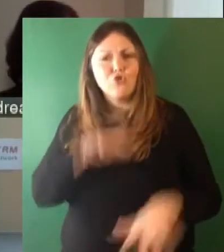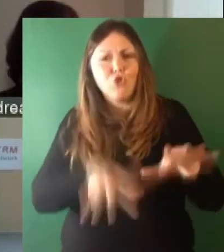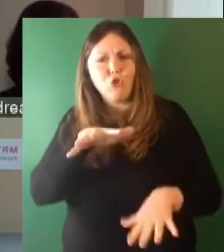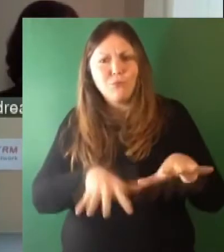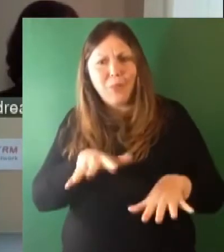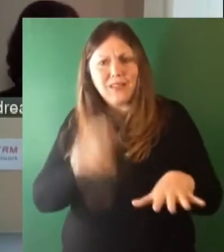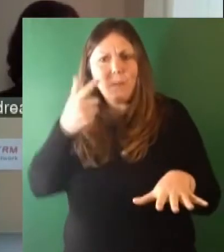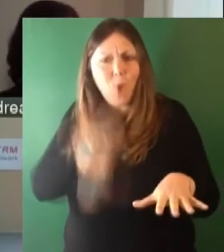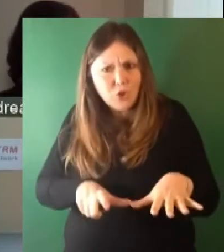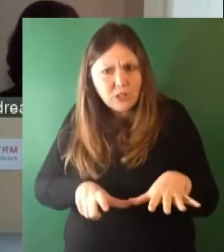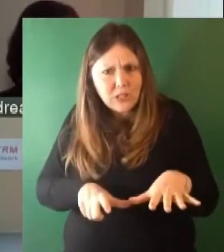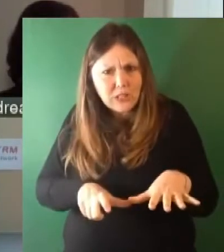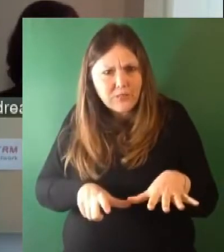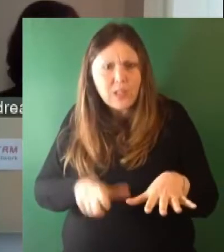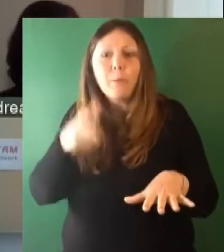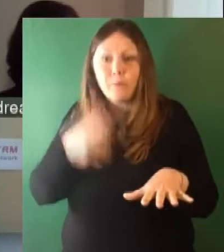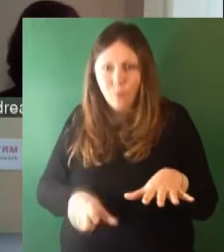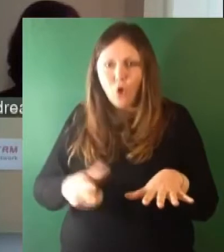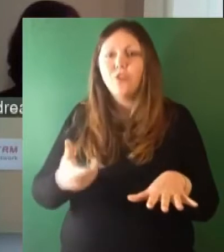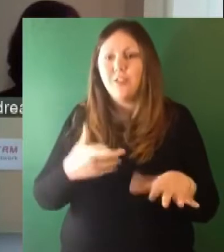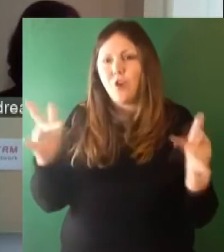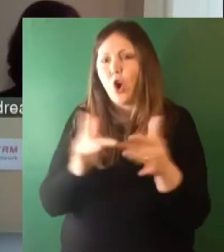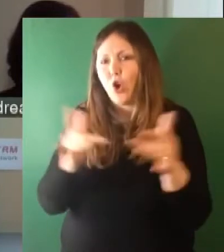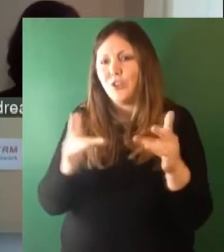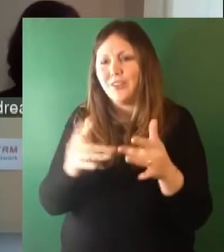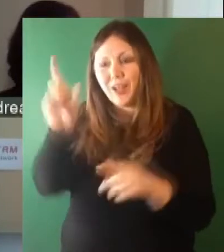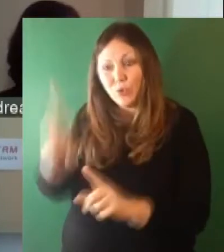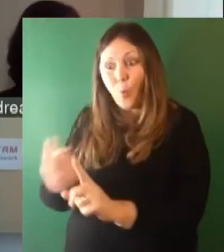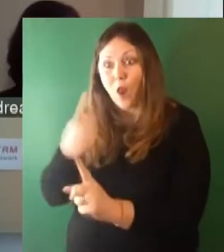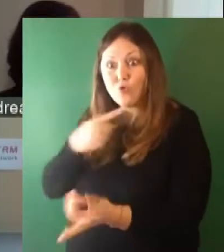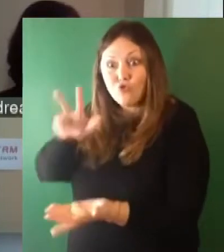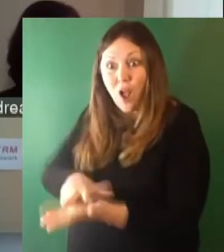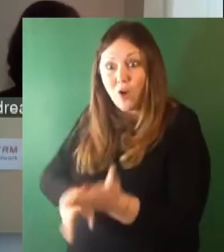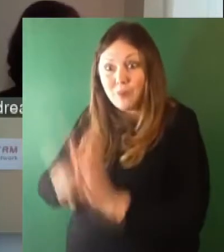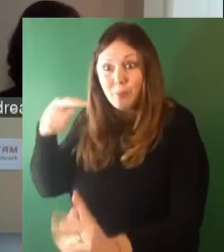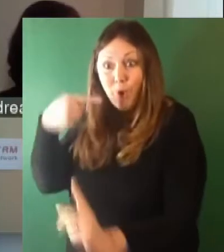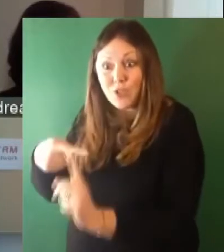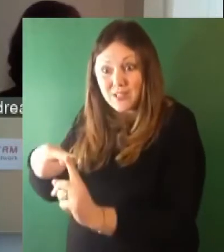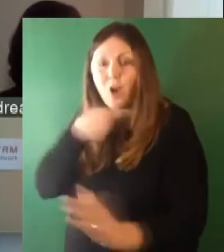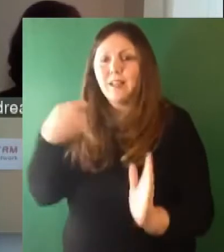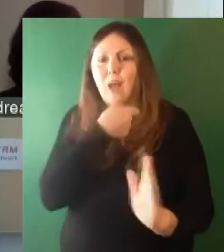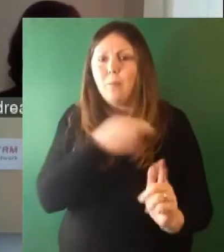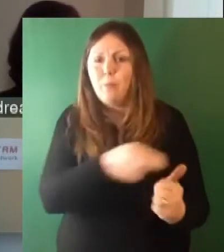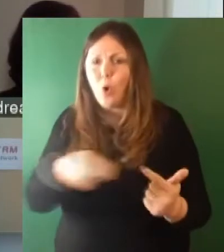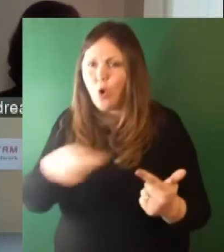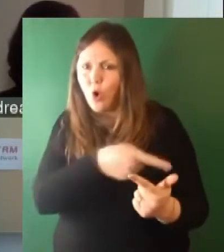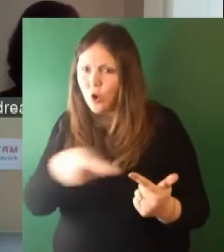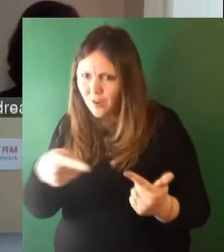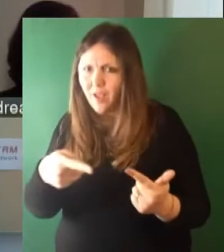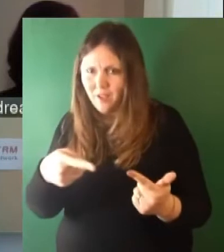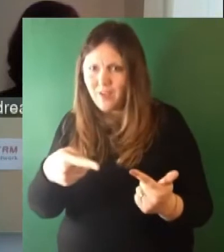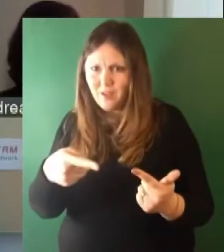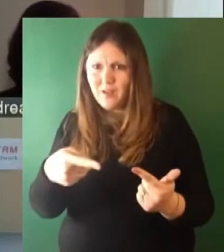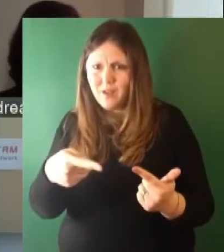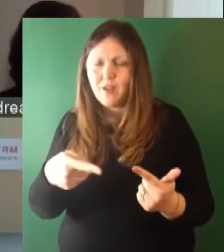in contatto con un caso confermato, sono stati fatti tanti tamponi e abbiamo